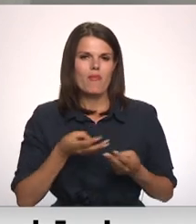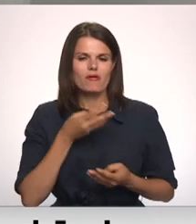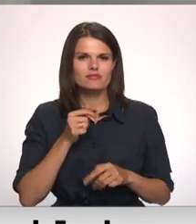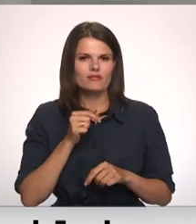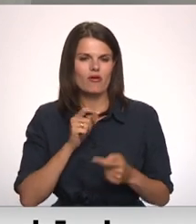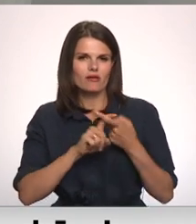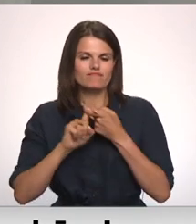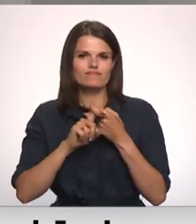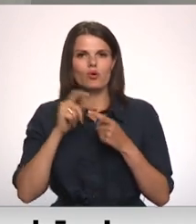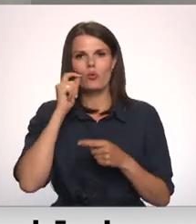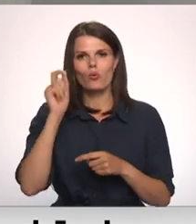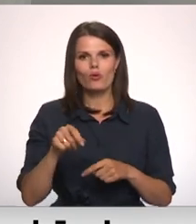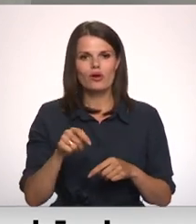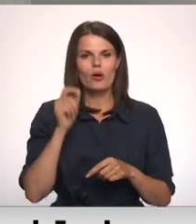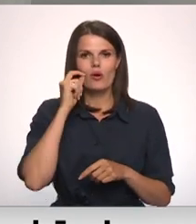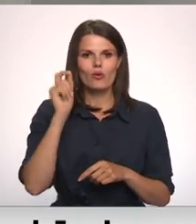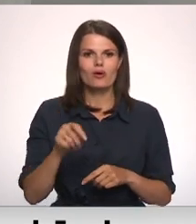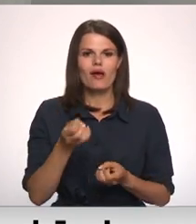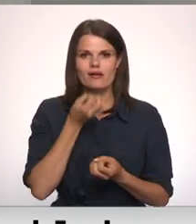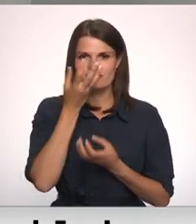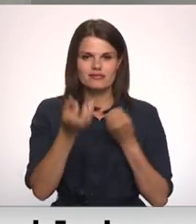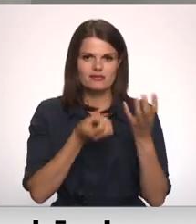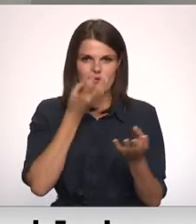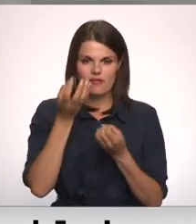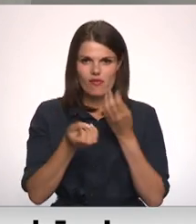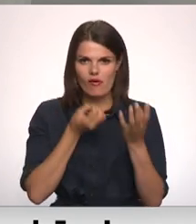emocionālāka sasaista ar Ukrainu, respektīvi Ukrainas ziedi.